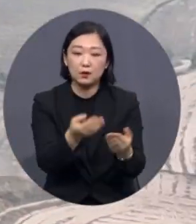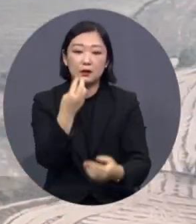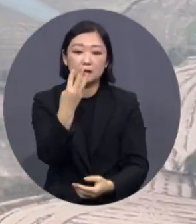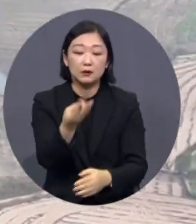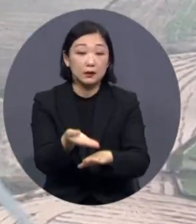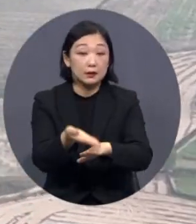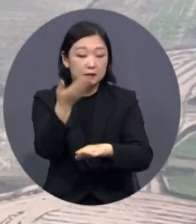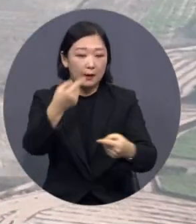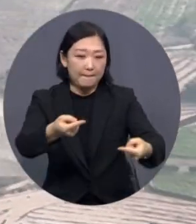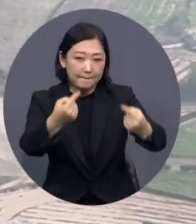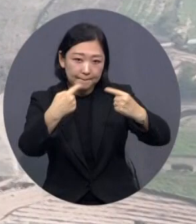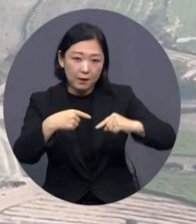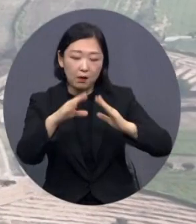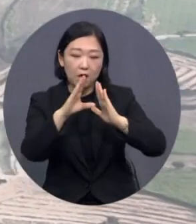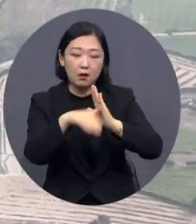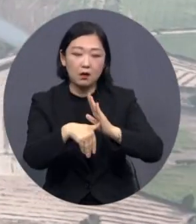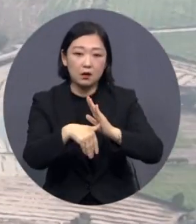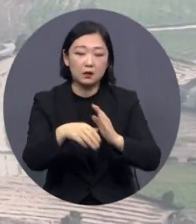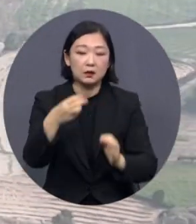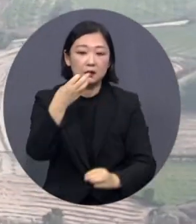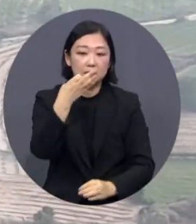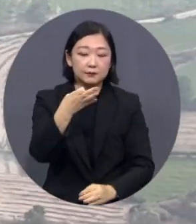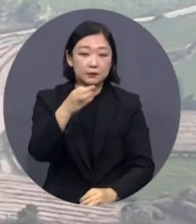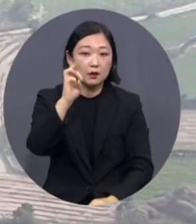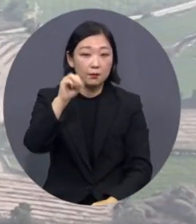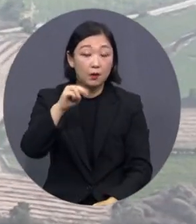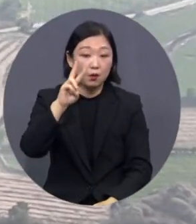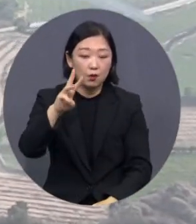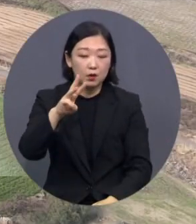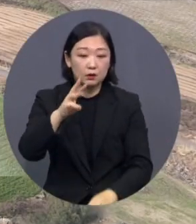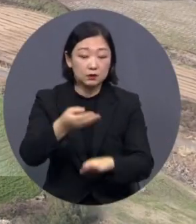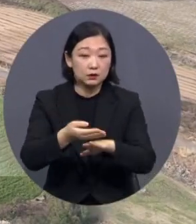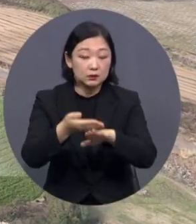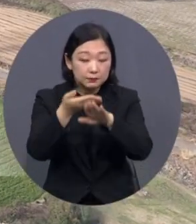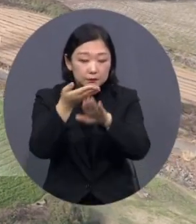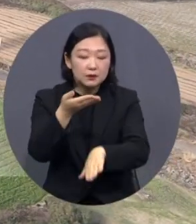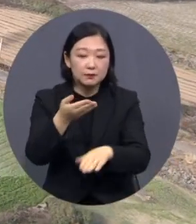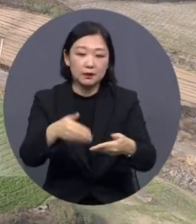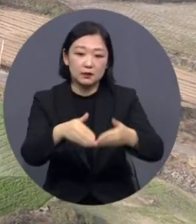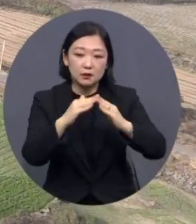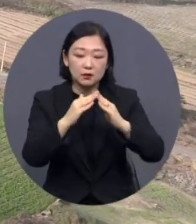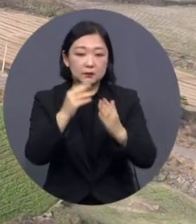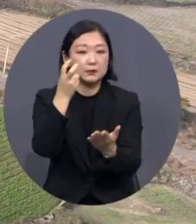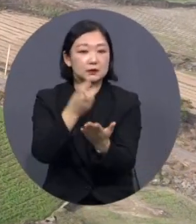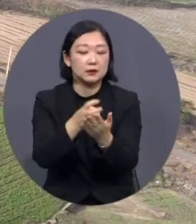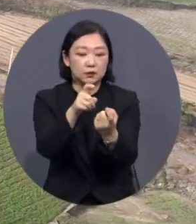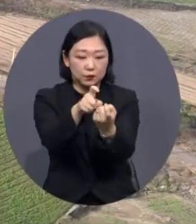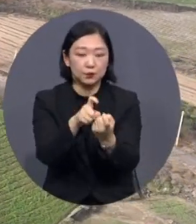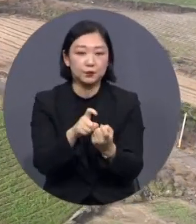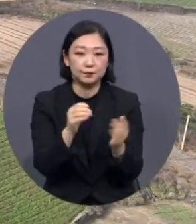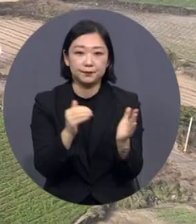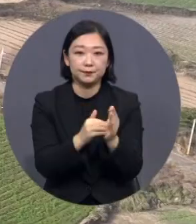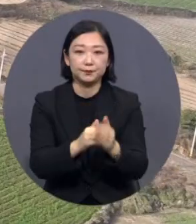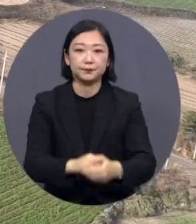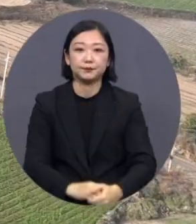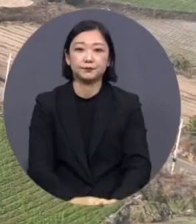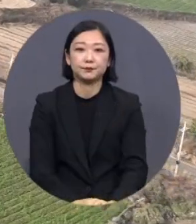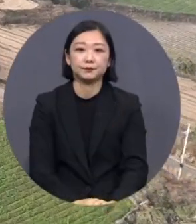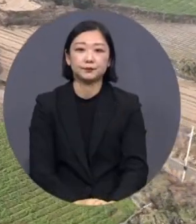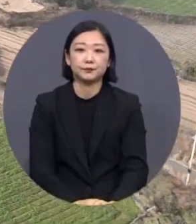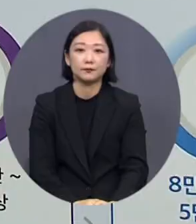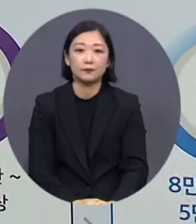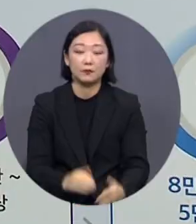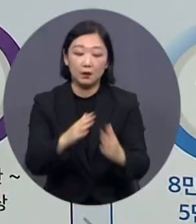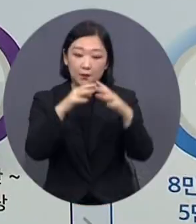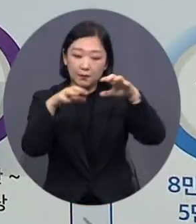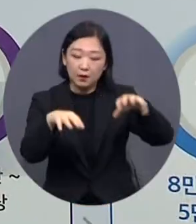마을이 참여하면 14mw 미만의 풍력발전기를 설 할 수 있는 제도도 도입했습니다 그래서 이런